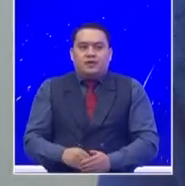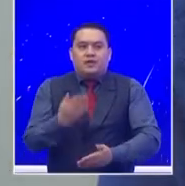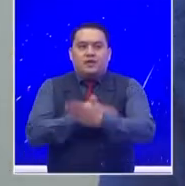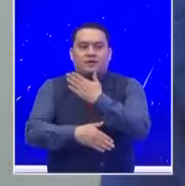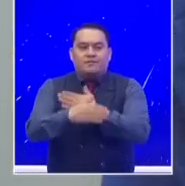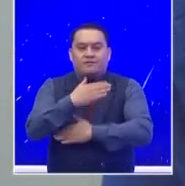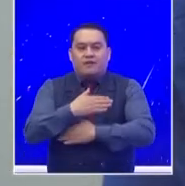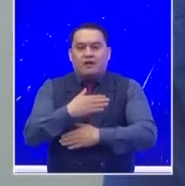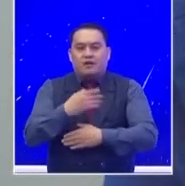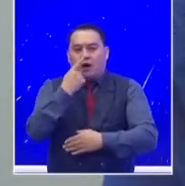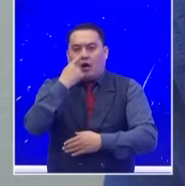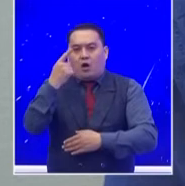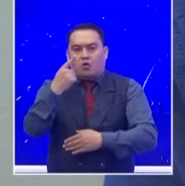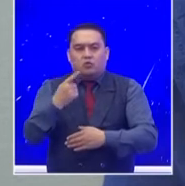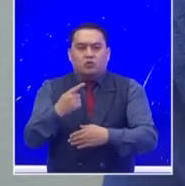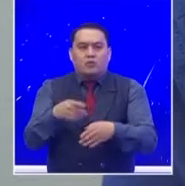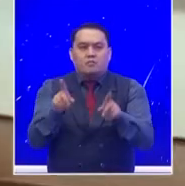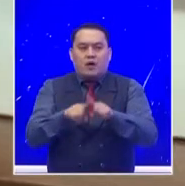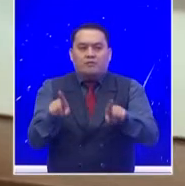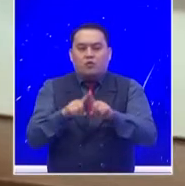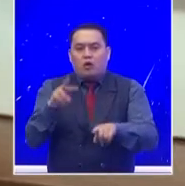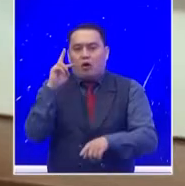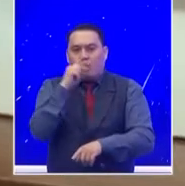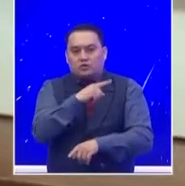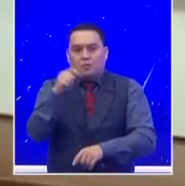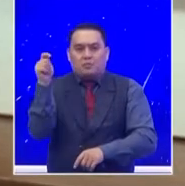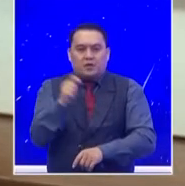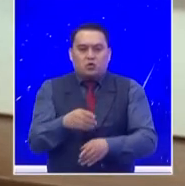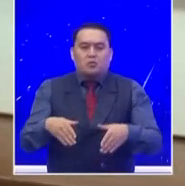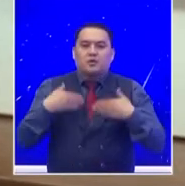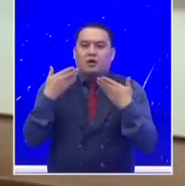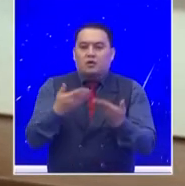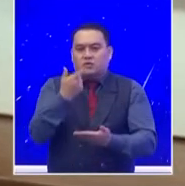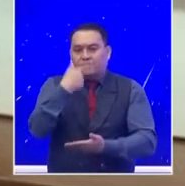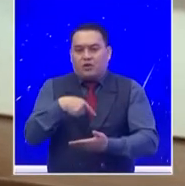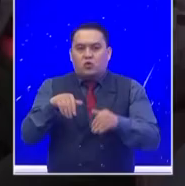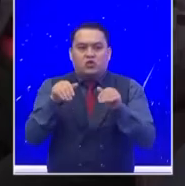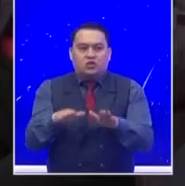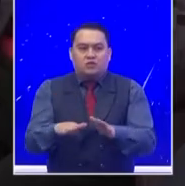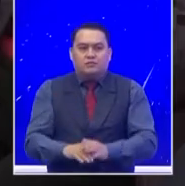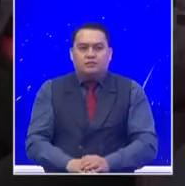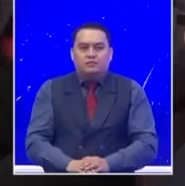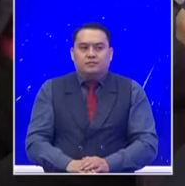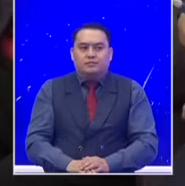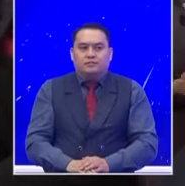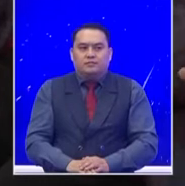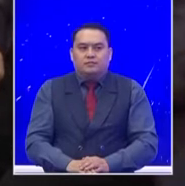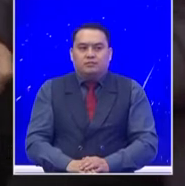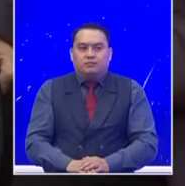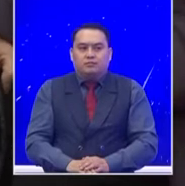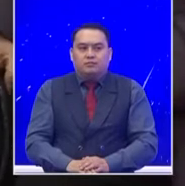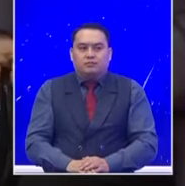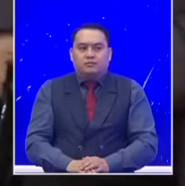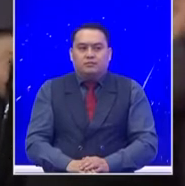инвалидов и спальных районах. Чтобы не допускать повторных ошибок, пришедшие на прием предложили свои пути решения. Проблемы